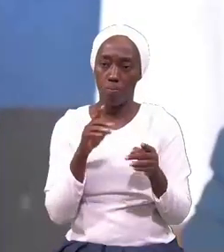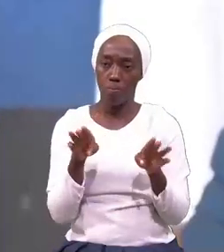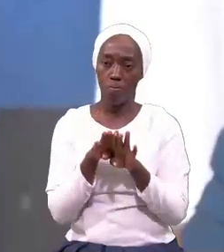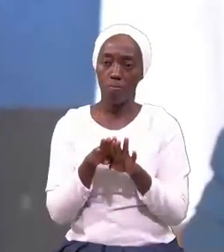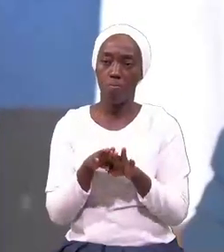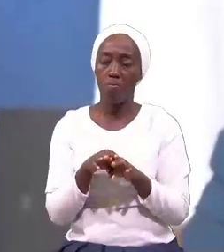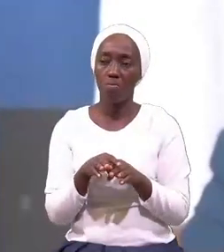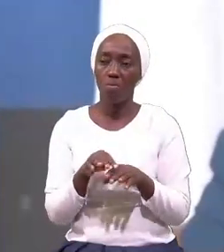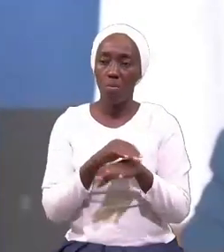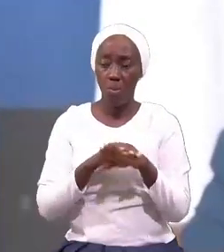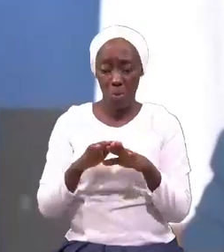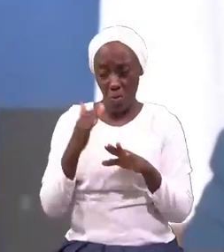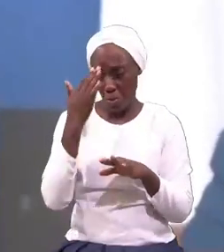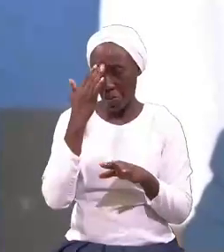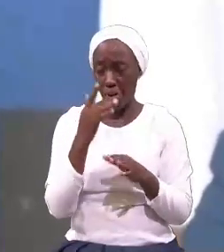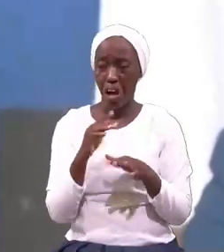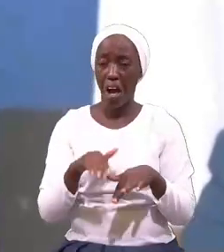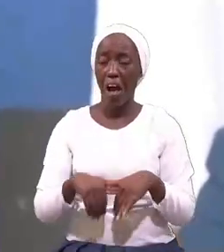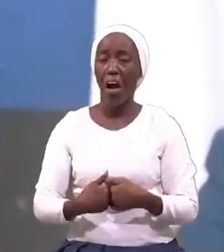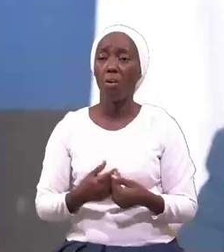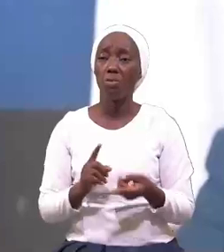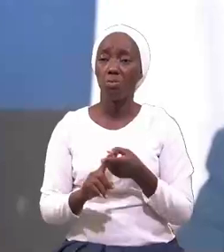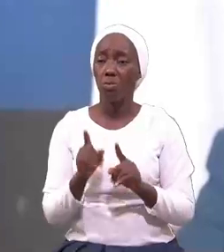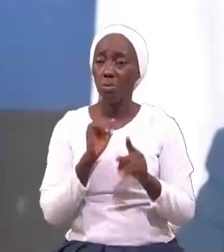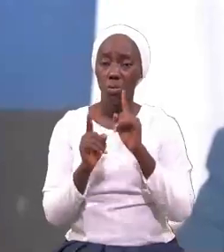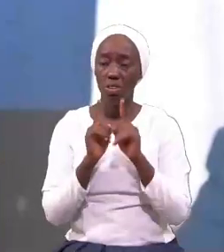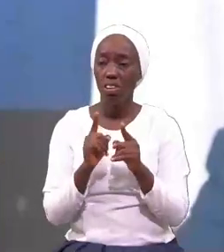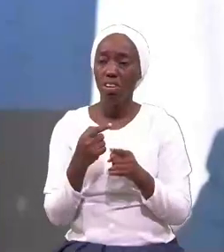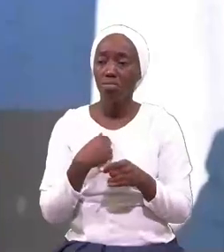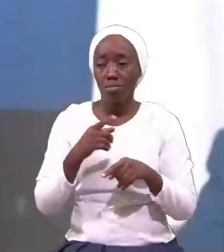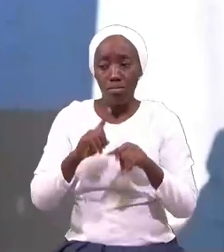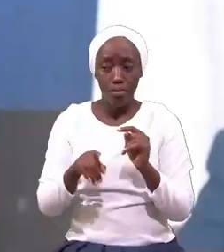Tu te dis, mais je ne sais pas comment parler. Je suis un bègue.